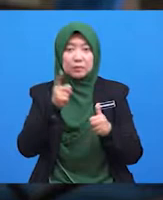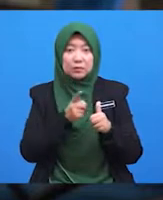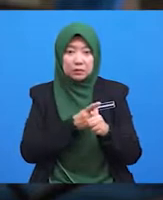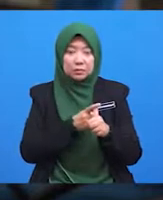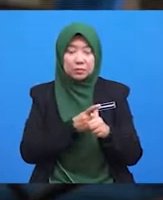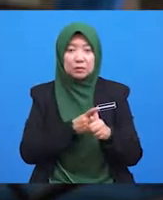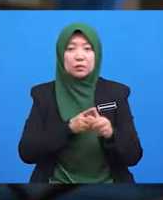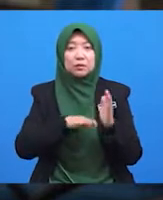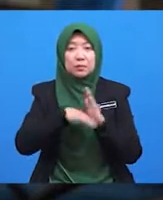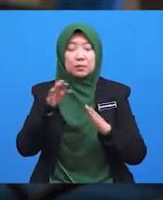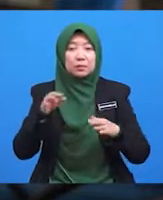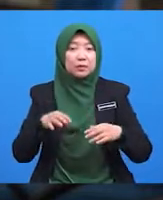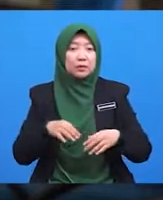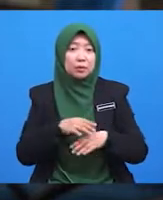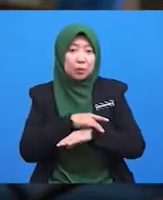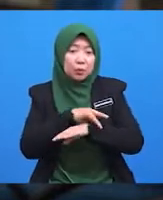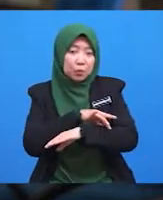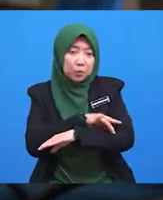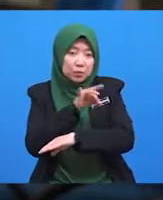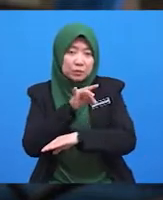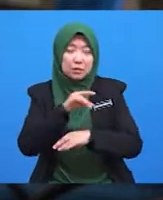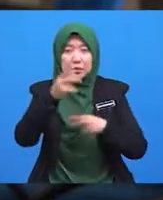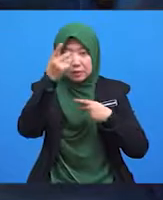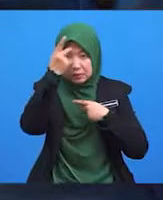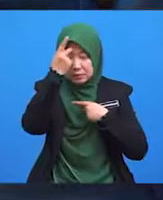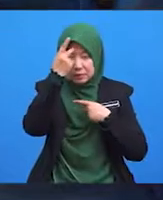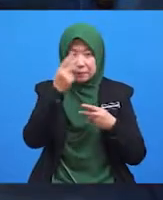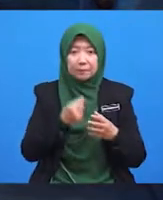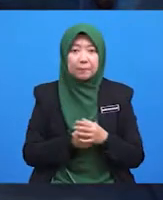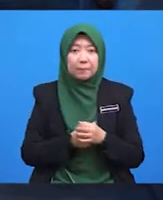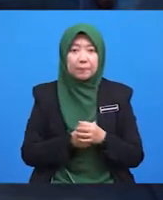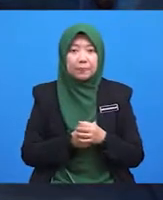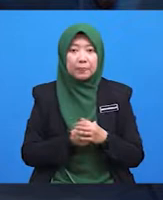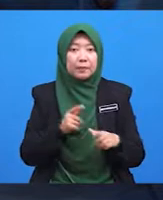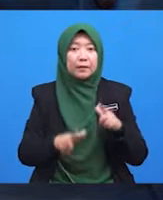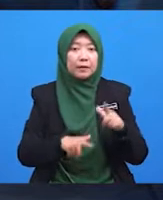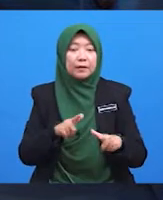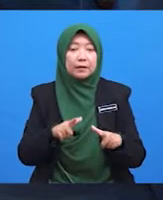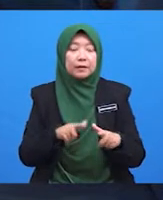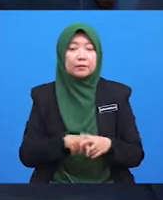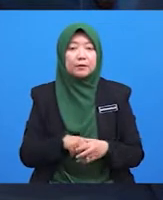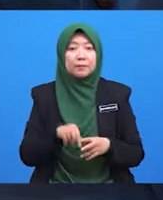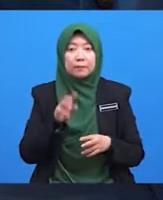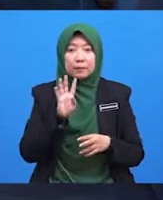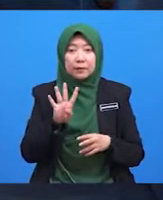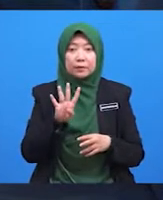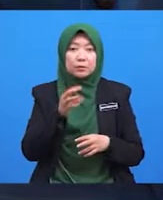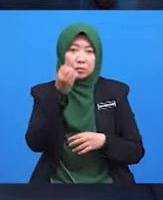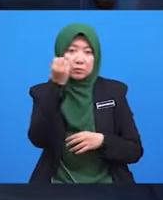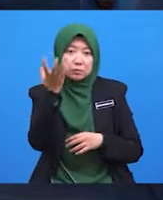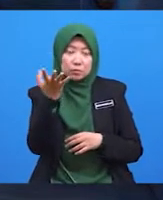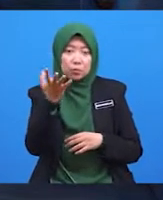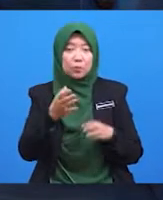kulit menggelebar dan akhir sekali kanser. Langkah yang keempat, memaklumkan kepada